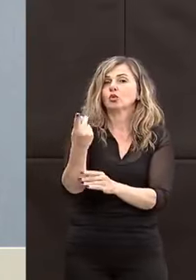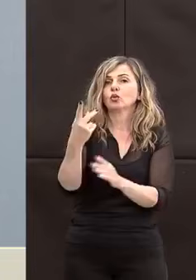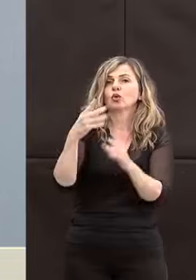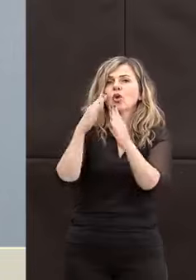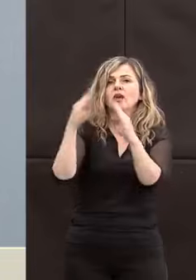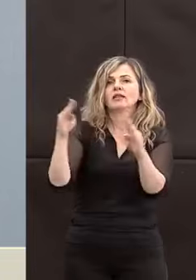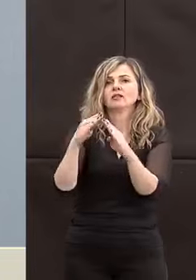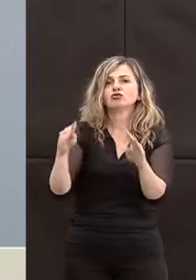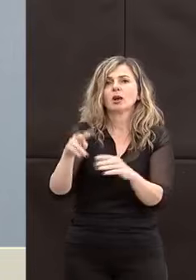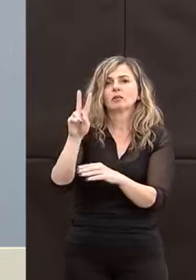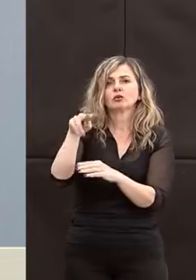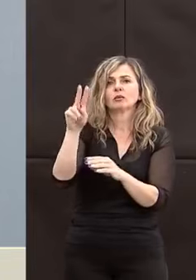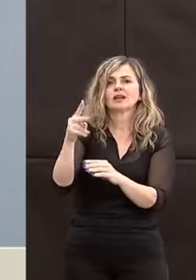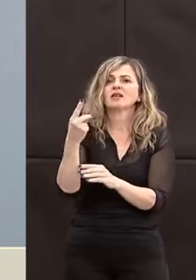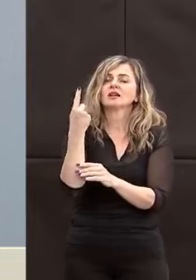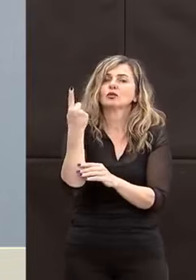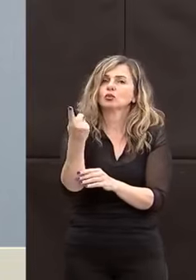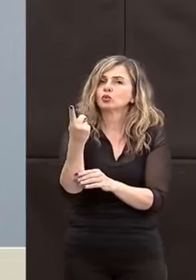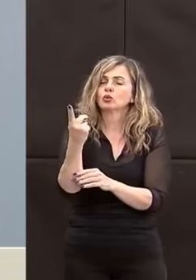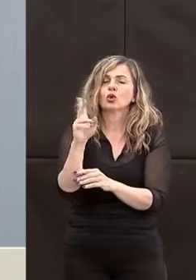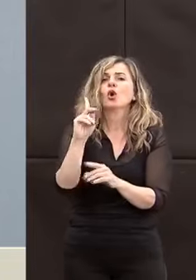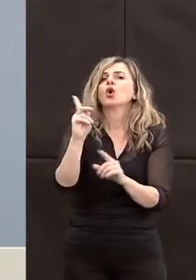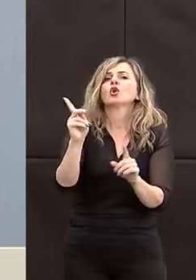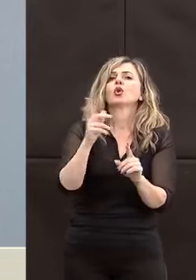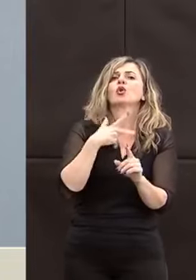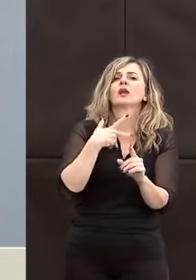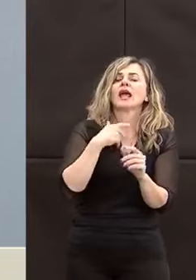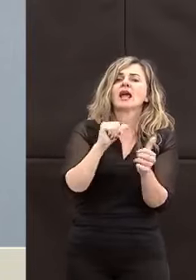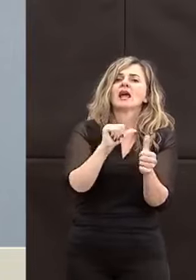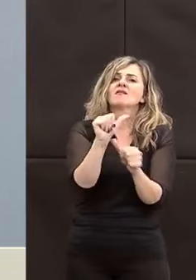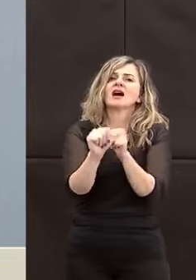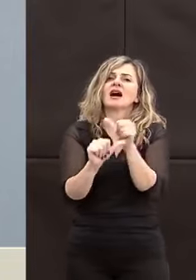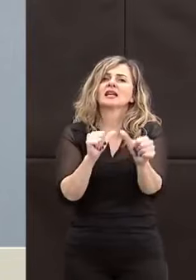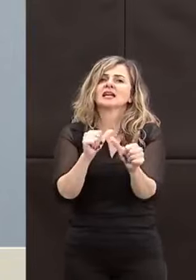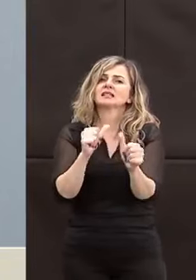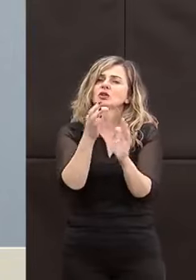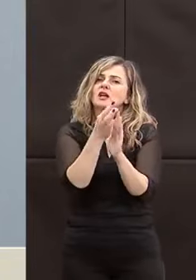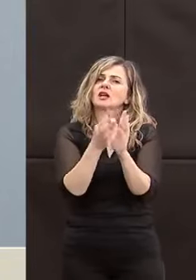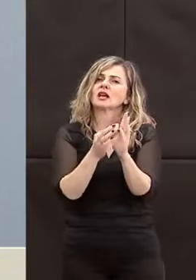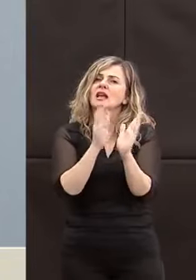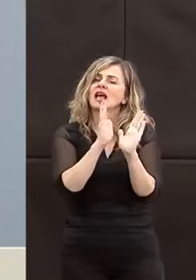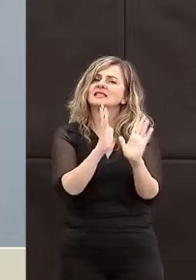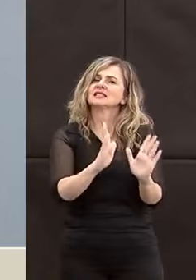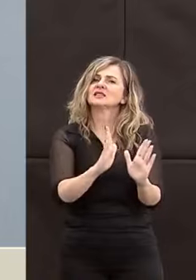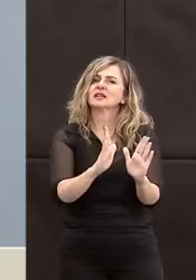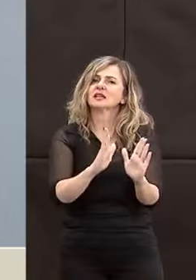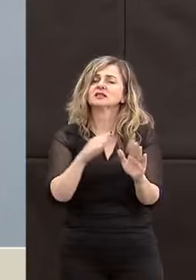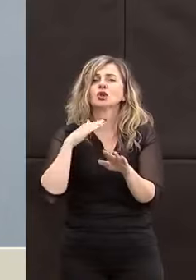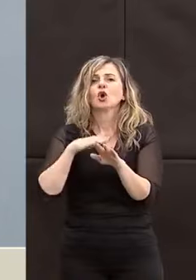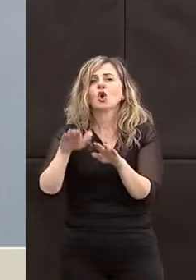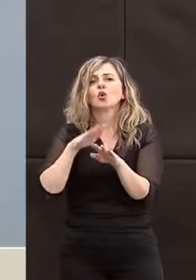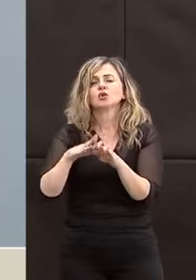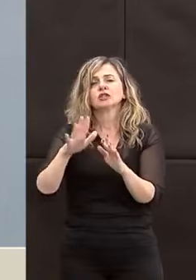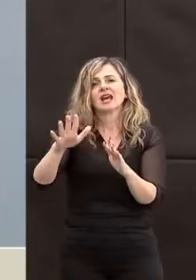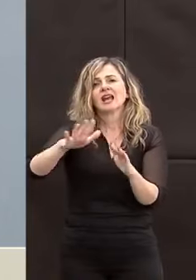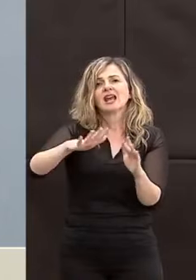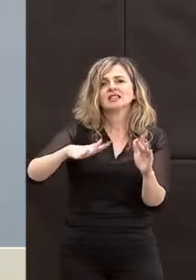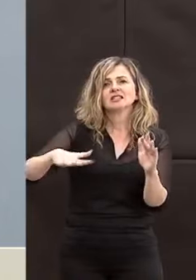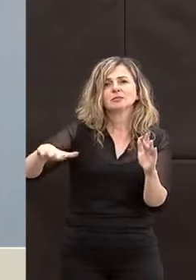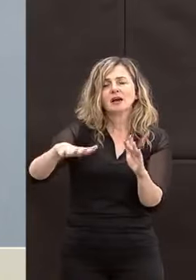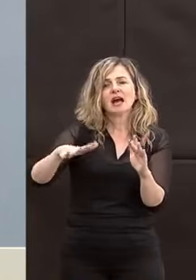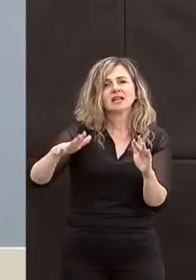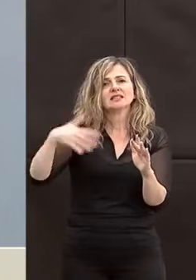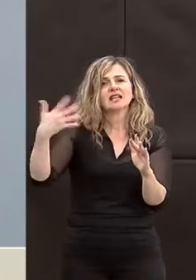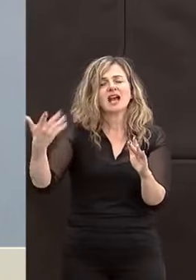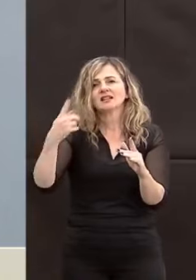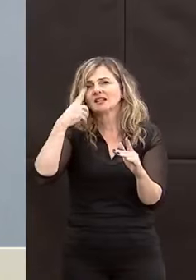non costituisce e variazione negli elementi di classificazione l'utilizzo di spazi di spazi come la